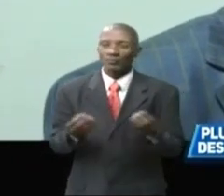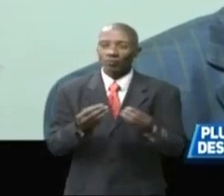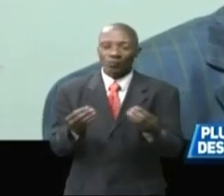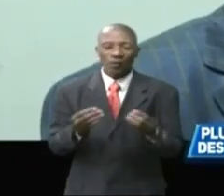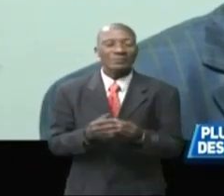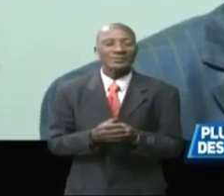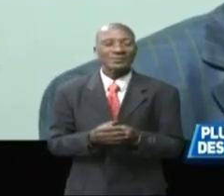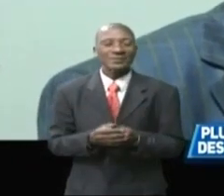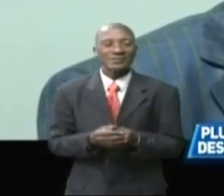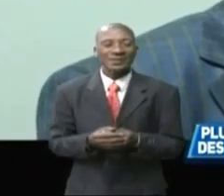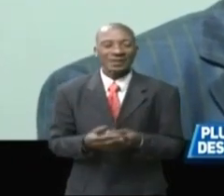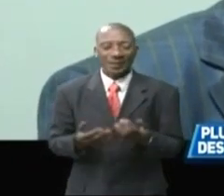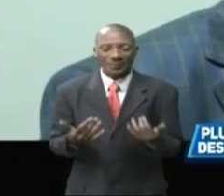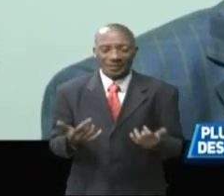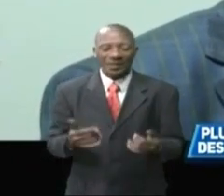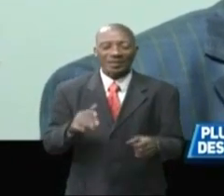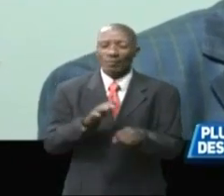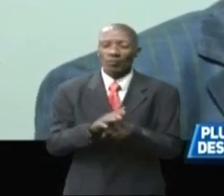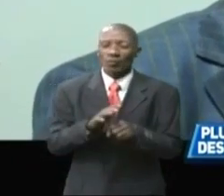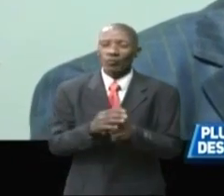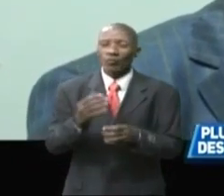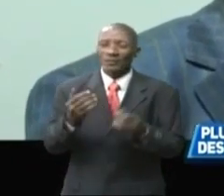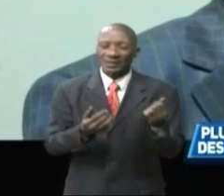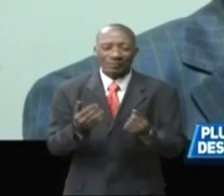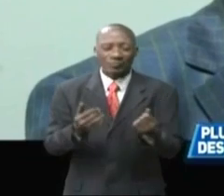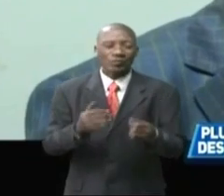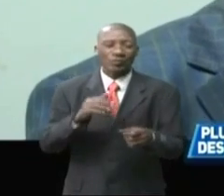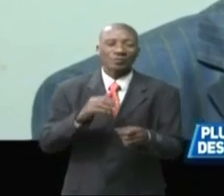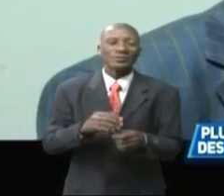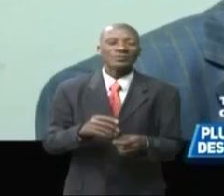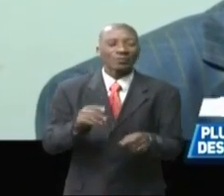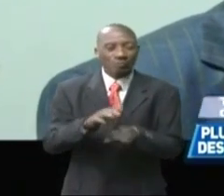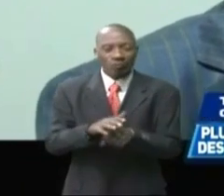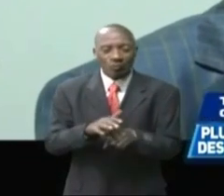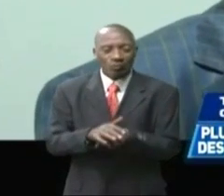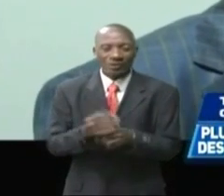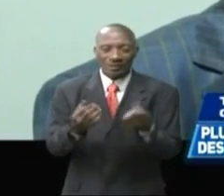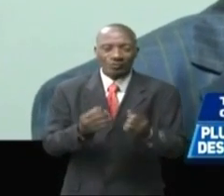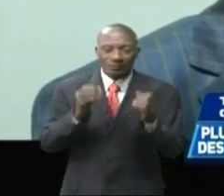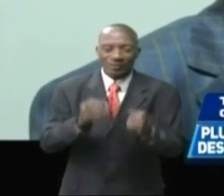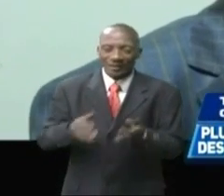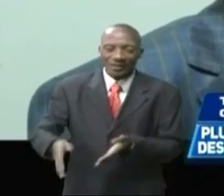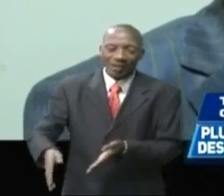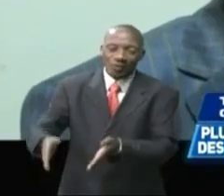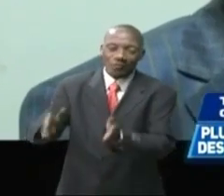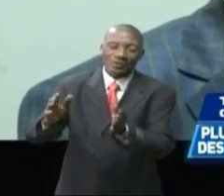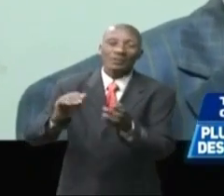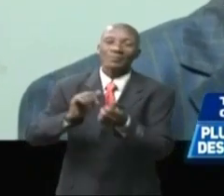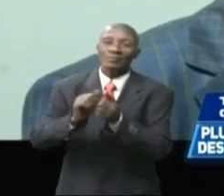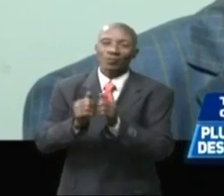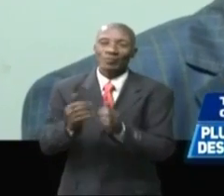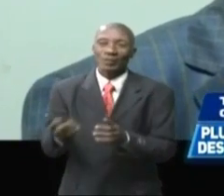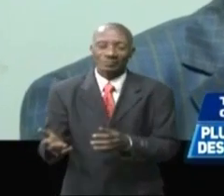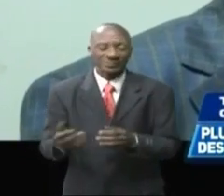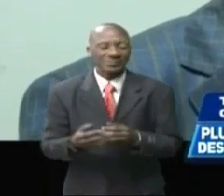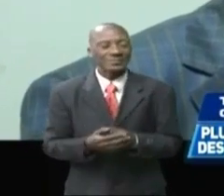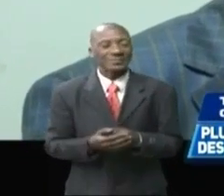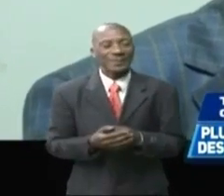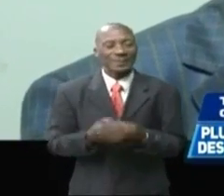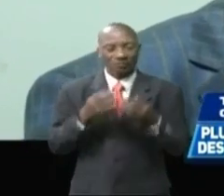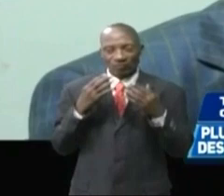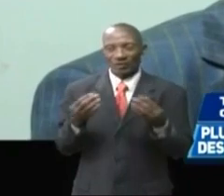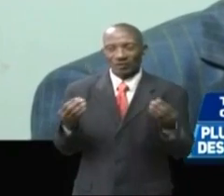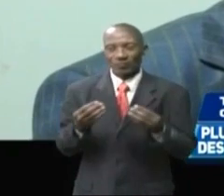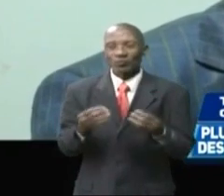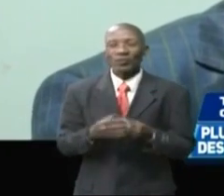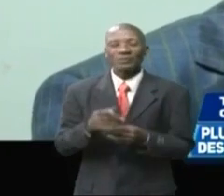ce plan-là pèse 32 milliards de dollars, il faut beaucoup de partenaires pour venir financer ce projet-là. Les Japonais pensent à juste titre